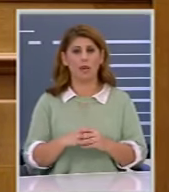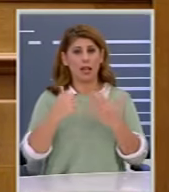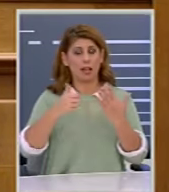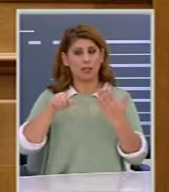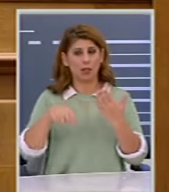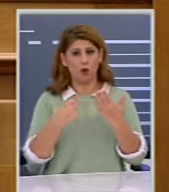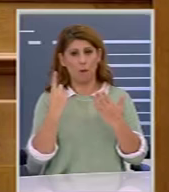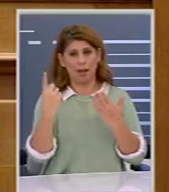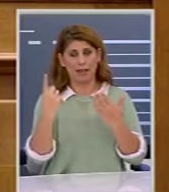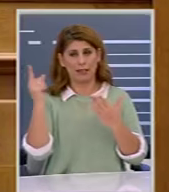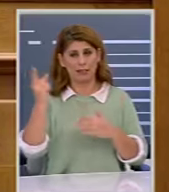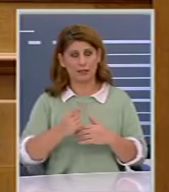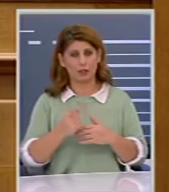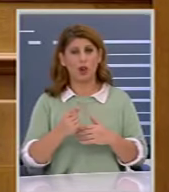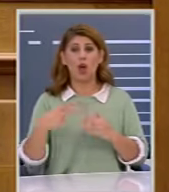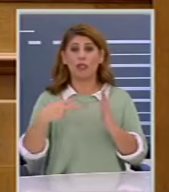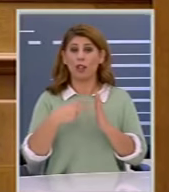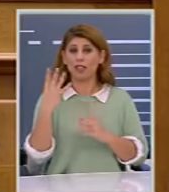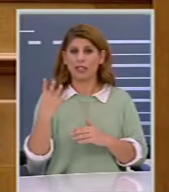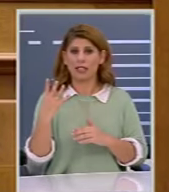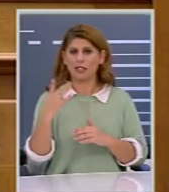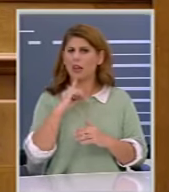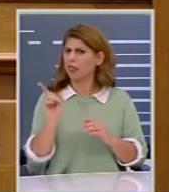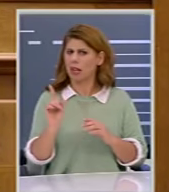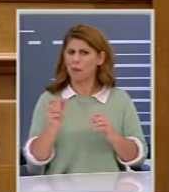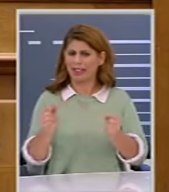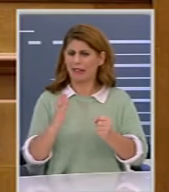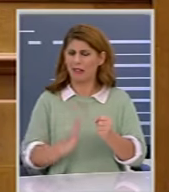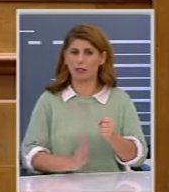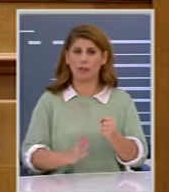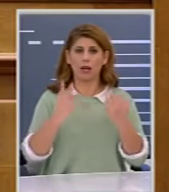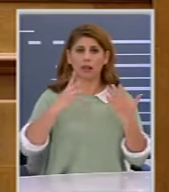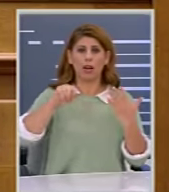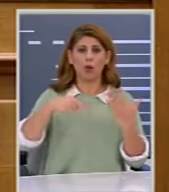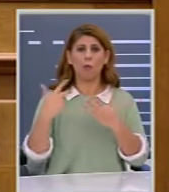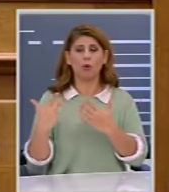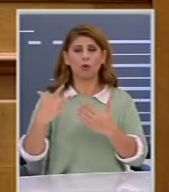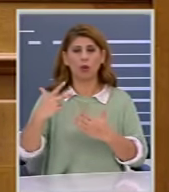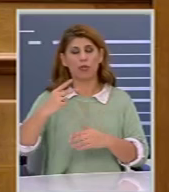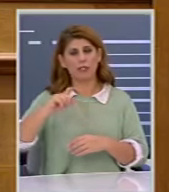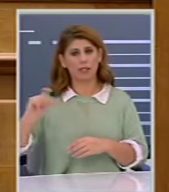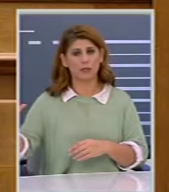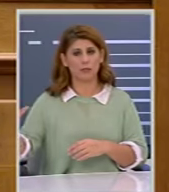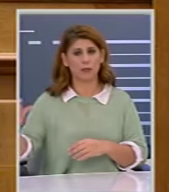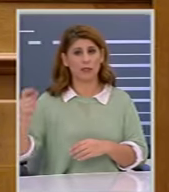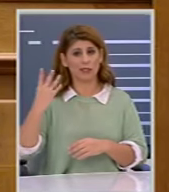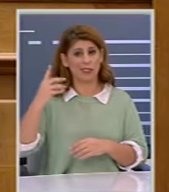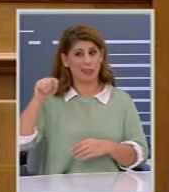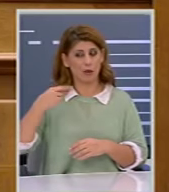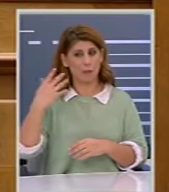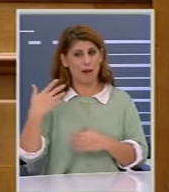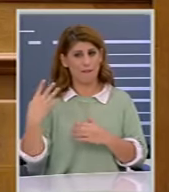6,1% του ΑΕΠ. Το 2004, δεν μιλάμε για κρίση, ήταν 9,8 δις, 4,7% του